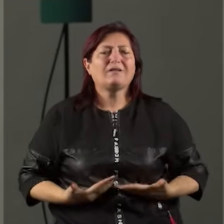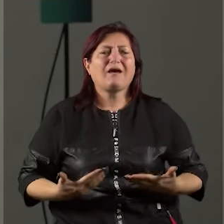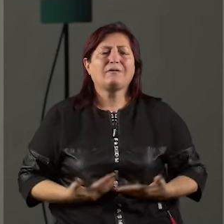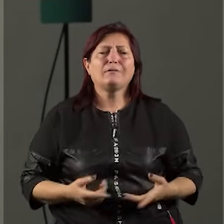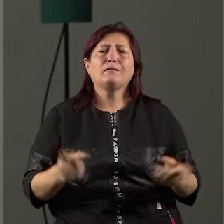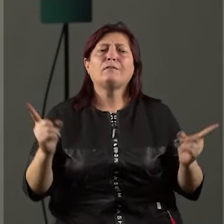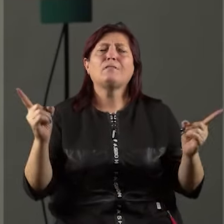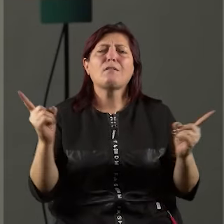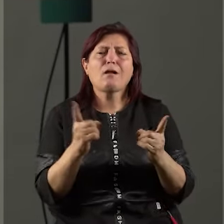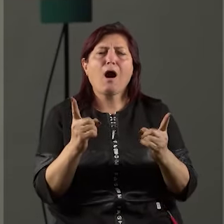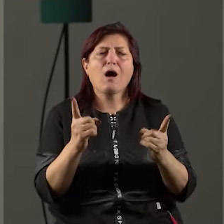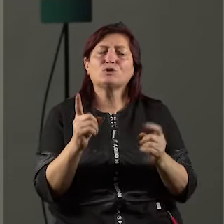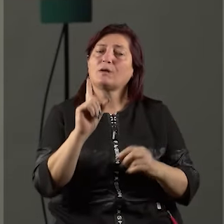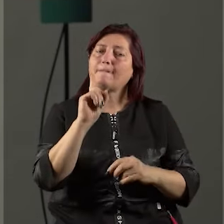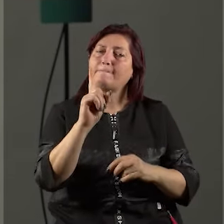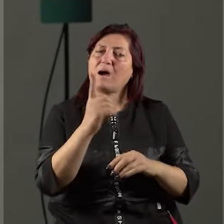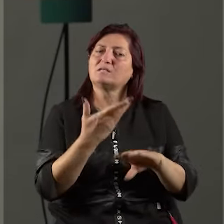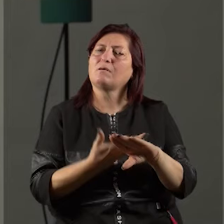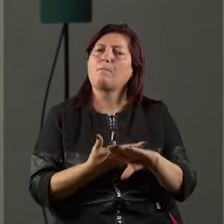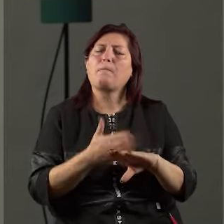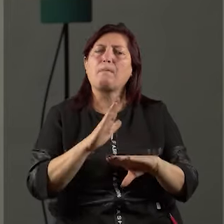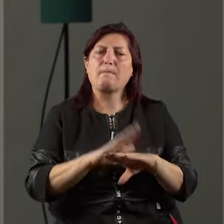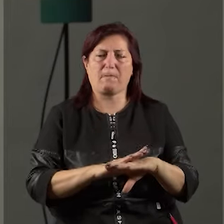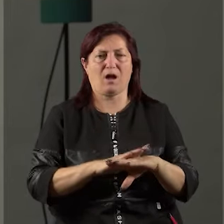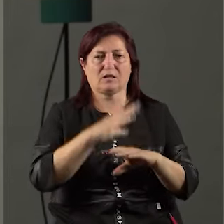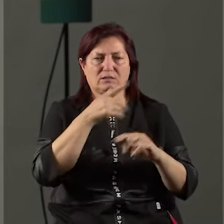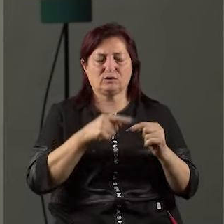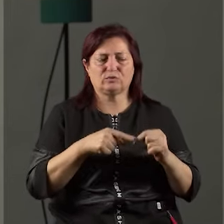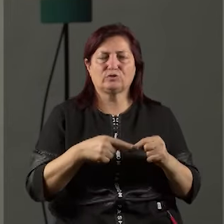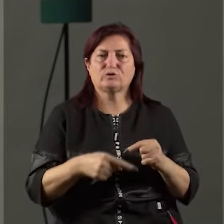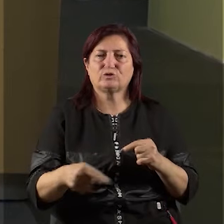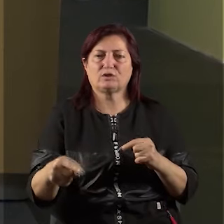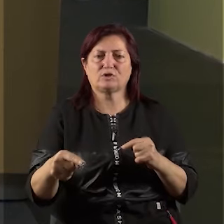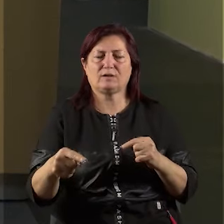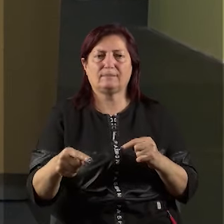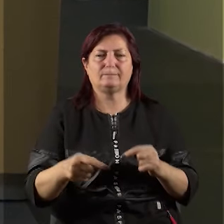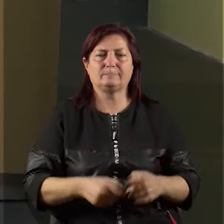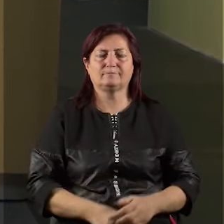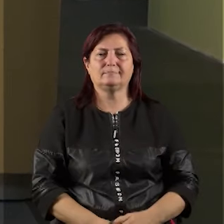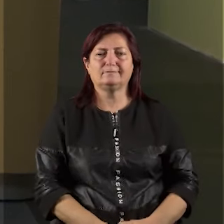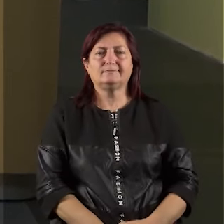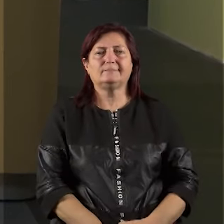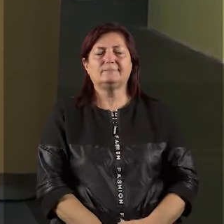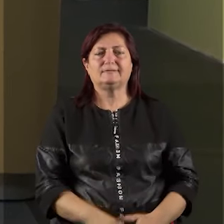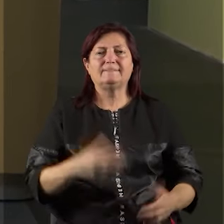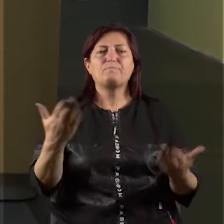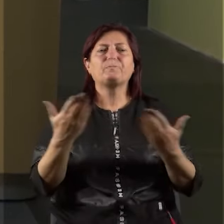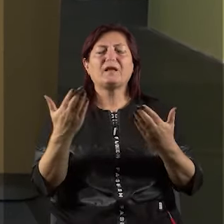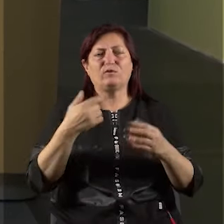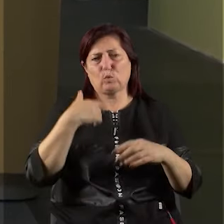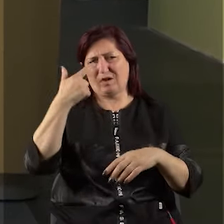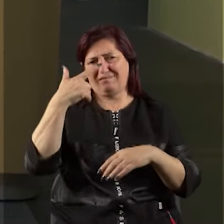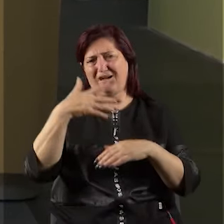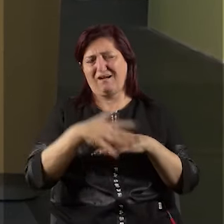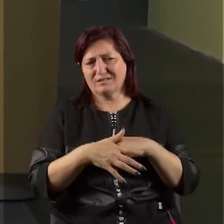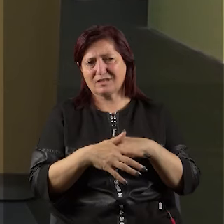կարճ, բայց բարդ ուրեմն շրջանը, մի խոսքով շատ հարուստ։ Այդ մրցույթը ինչքան հասկացա, երեխեքի գրած այդ բանով,